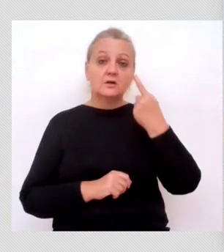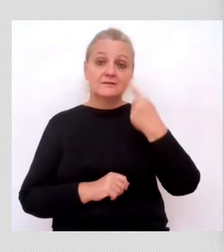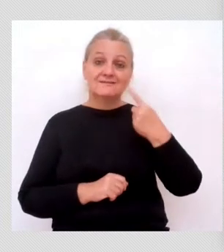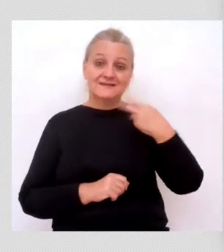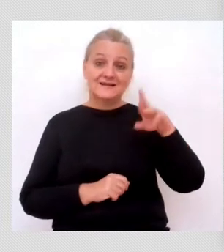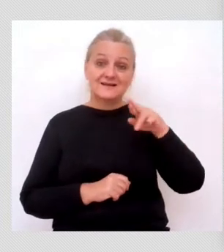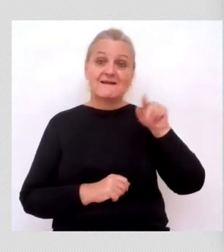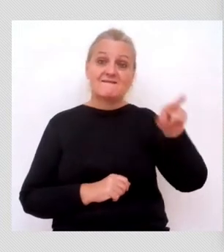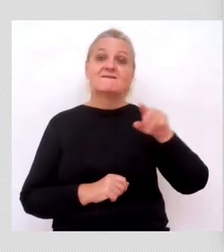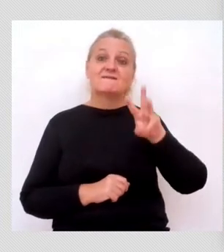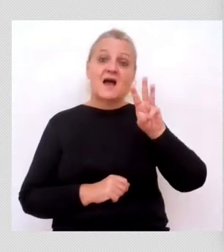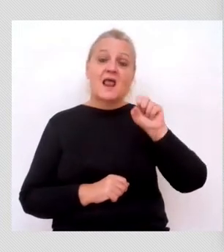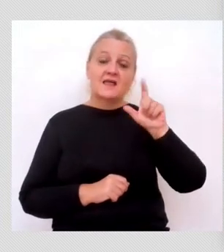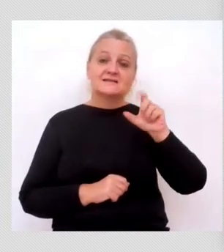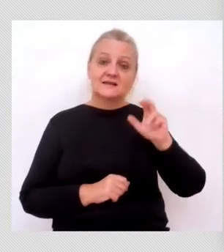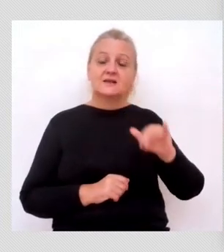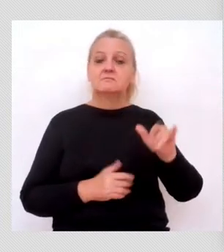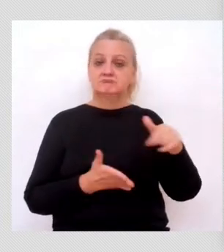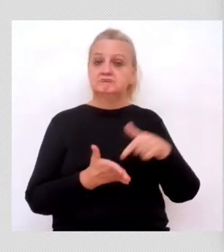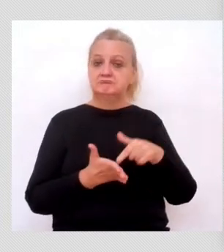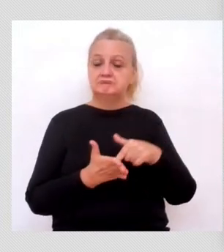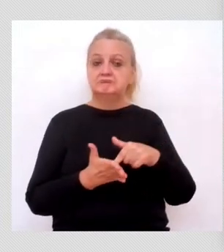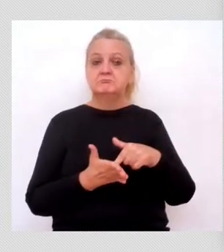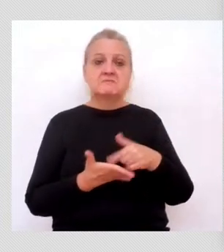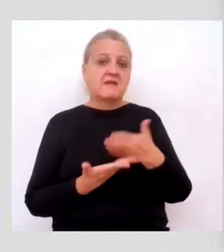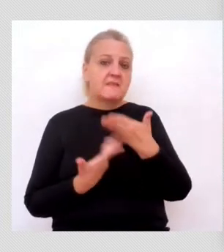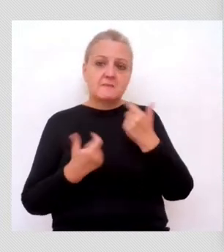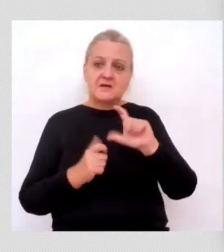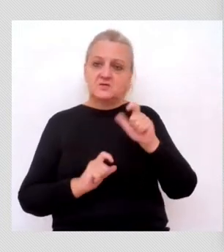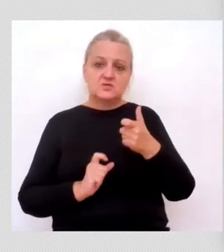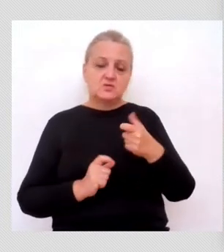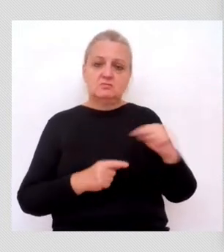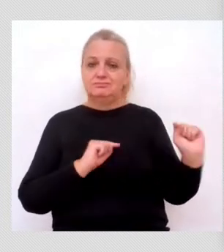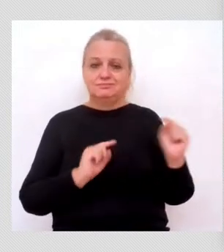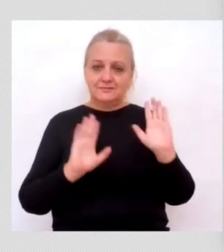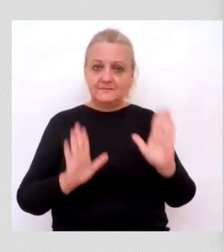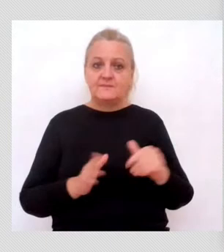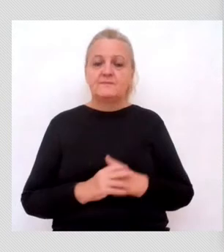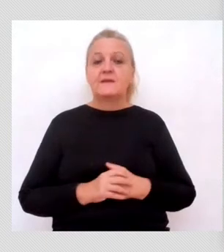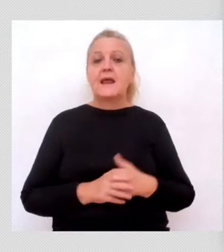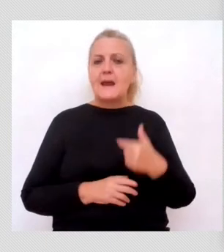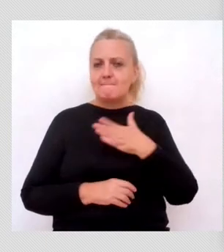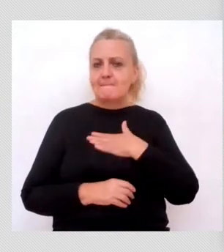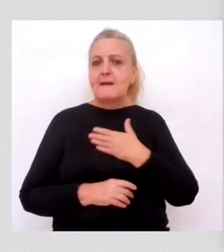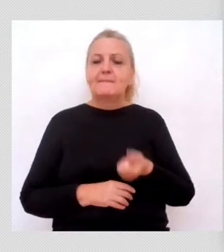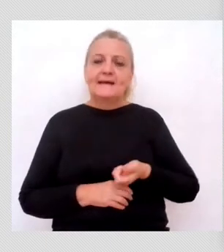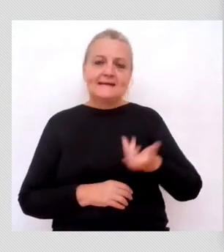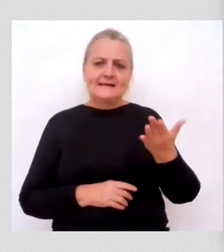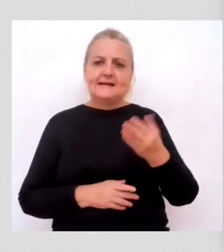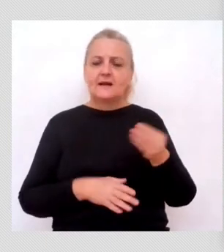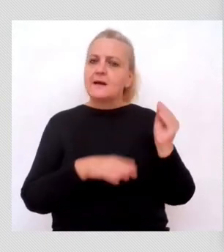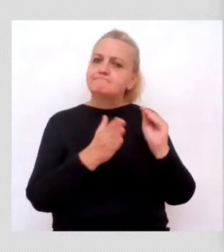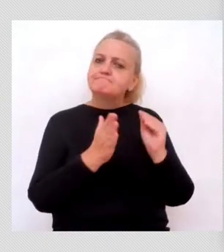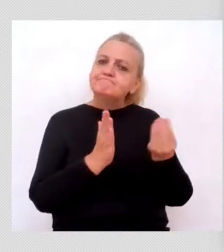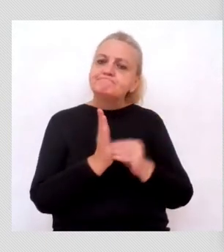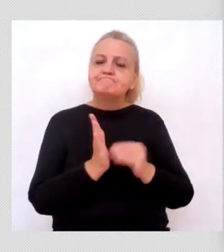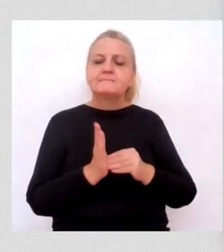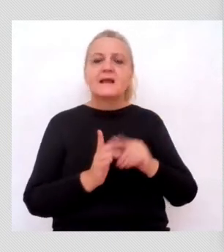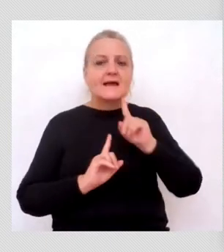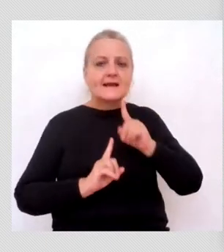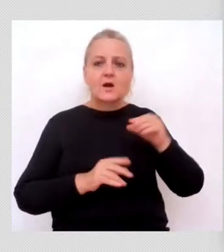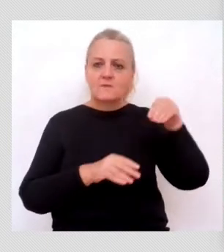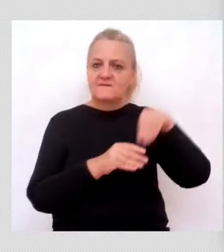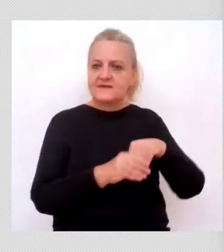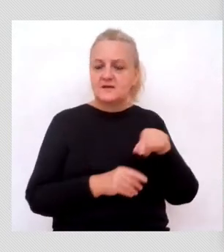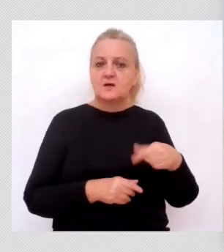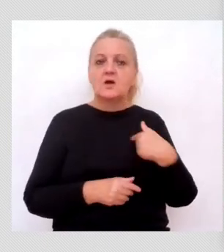punkt i nie mam zamiaru z nią nawet polemizować, natomiast mam kilka uwag i wątpliwości co do samych rekomendacji, bo